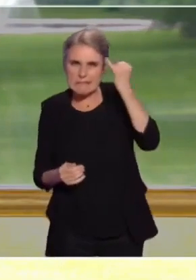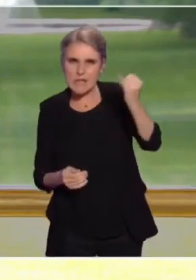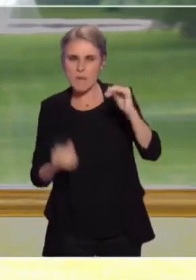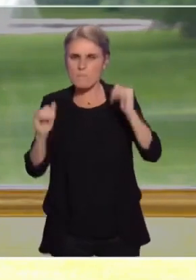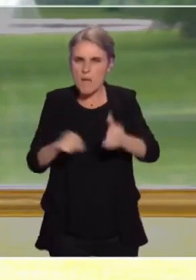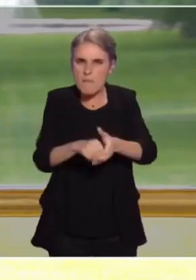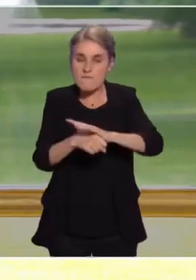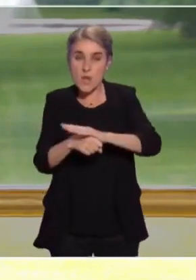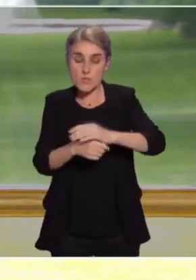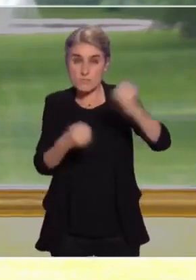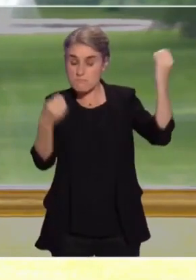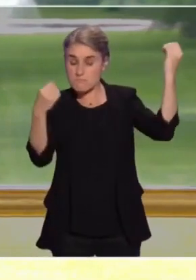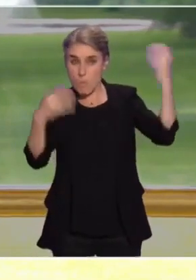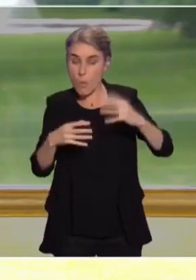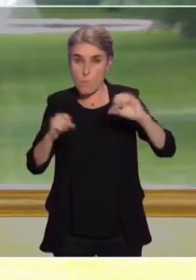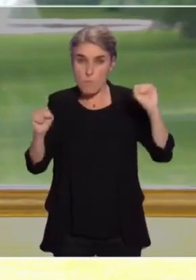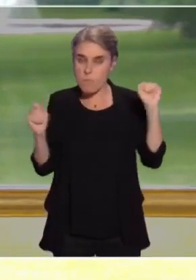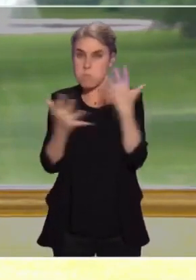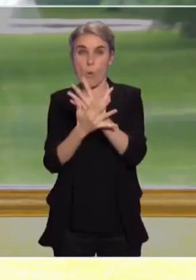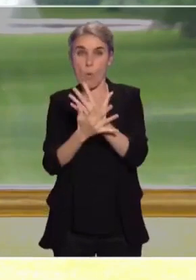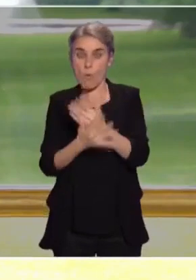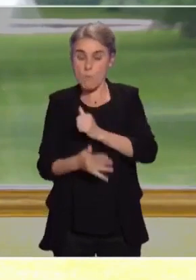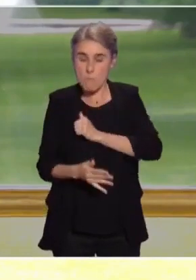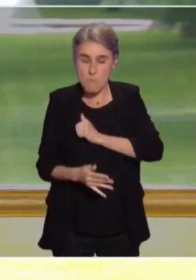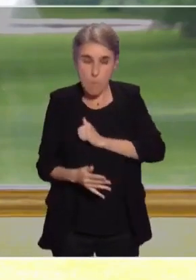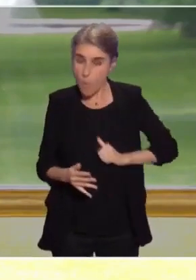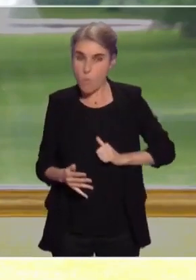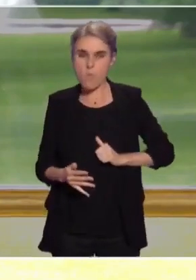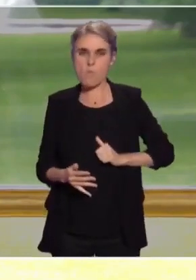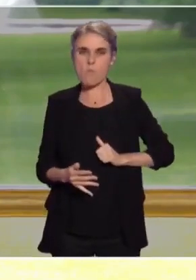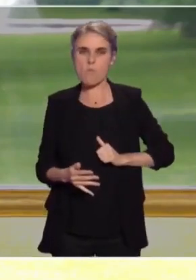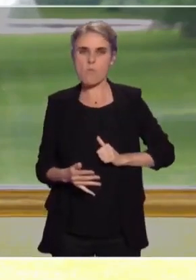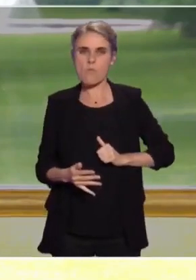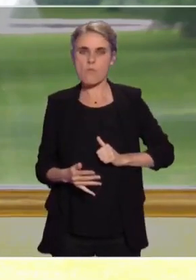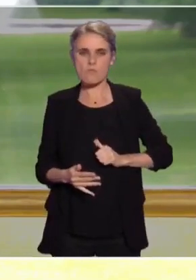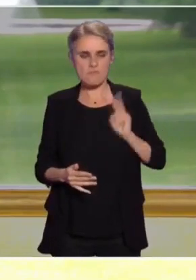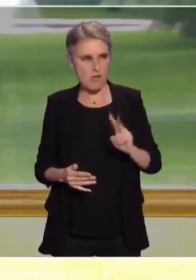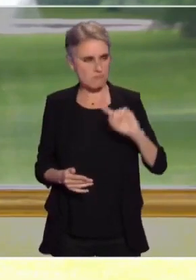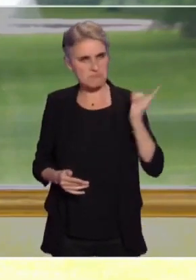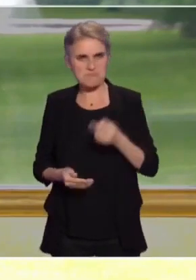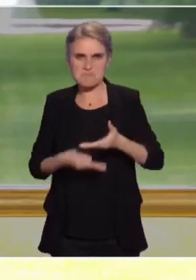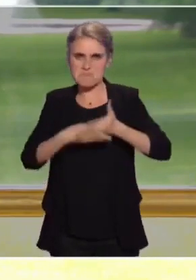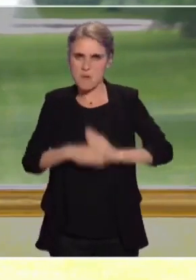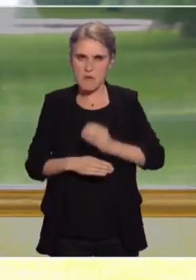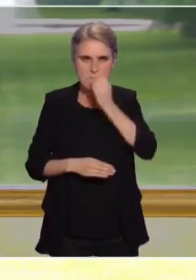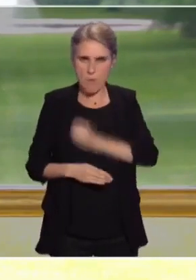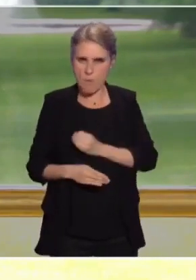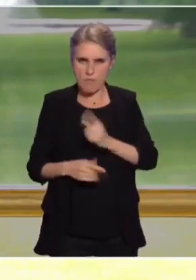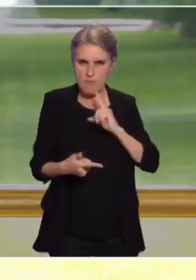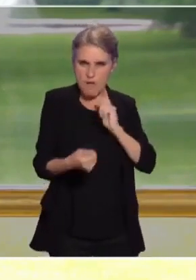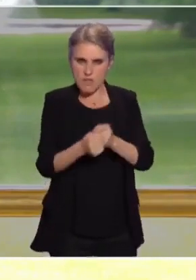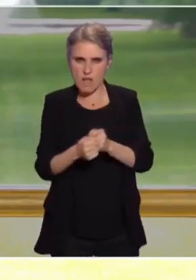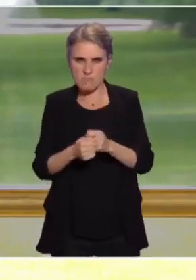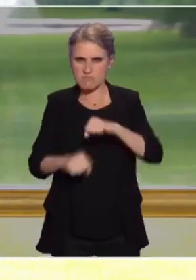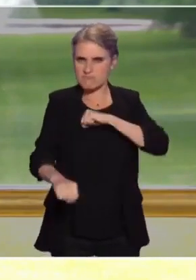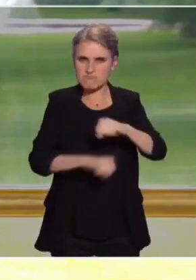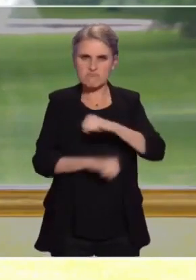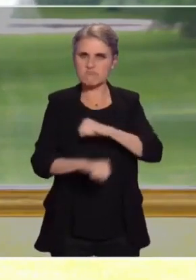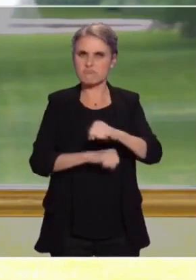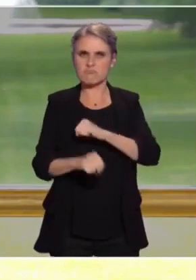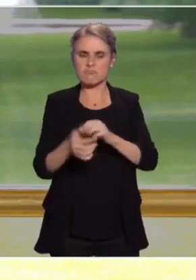à un virus qui nous a frappés plus tôt et plus fort que beaucoup d'autres nous étions capables d'être inventif réactif